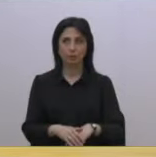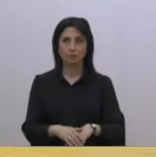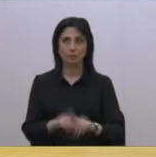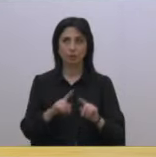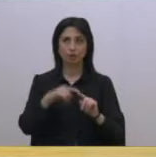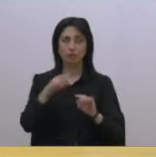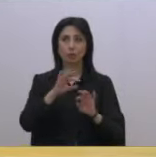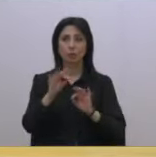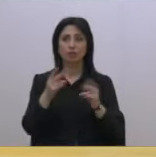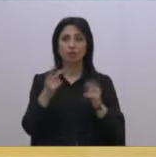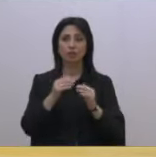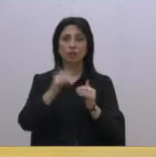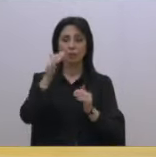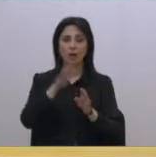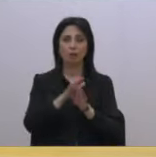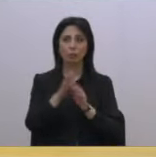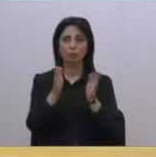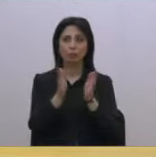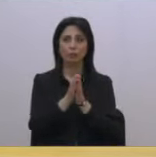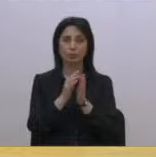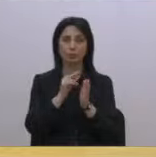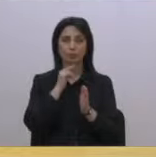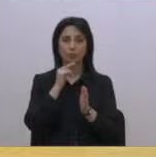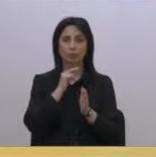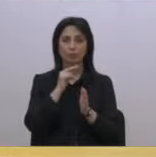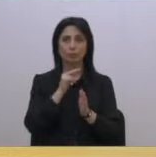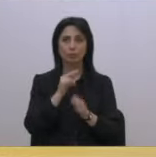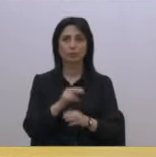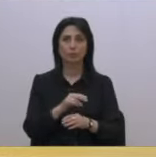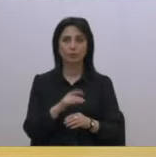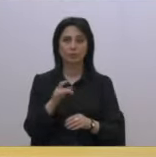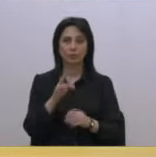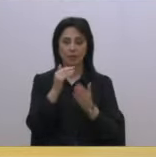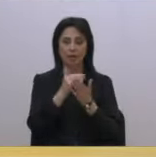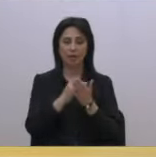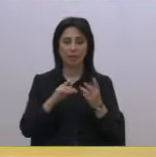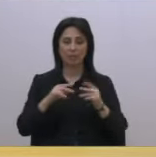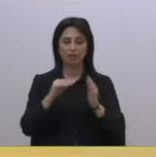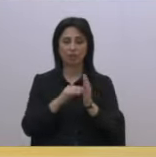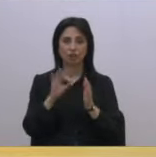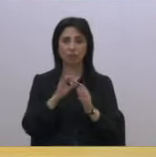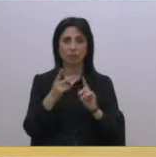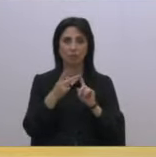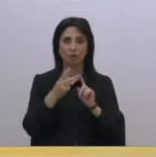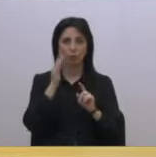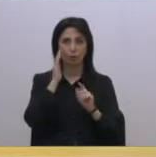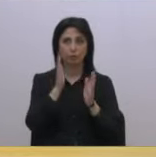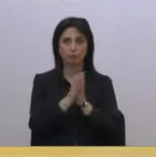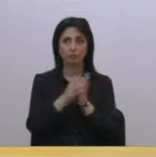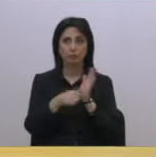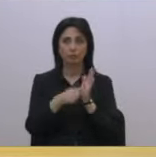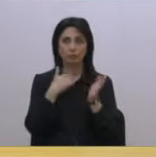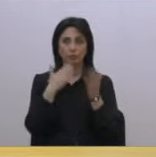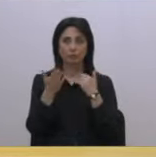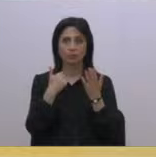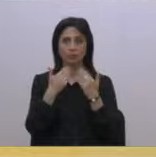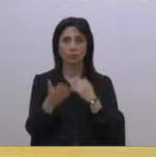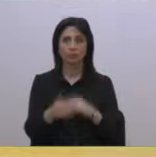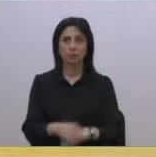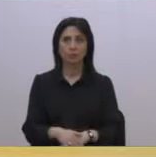შემდეგ პროექტი შედევა მაღალი კვორუმი გთხოვთ ყურადღებას რეგლამენტში ცვლილების შეტანის შესახებ მეორე მოსმენი გთხოვთ ჩართოთ კენჭისხის